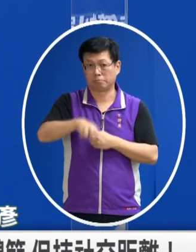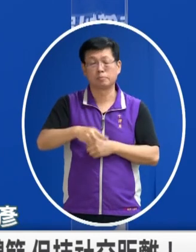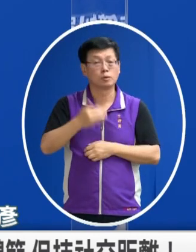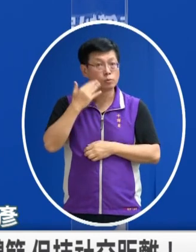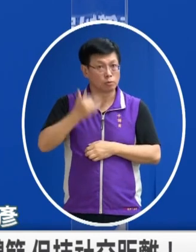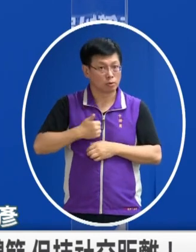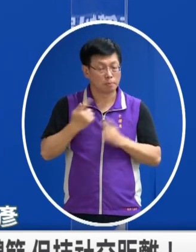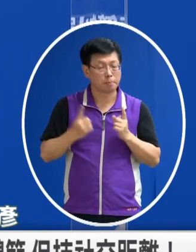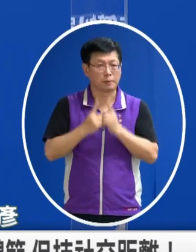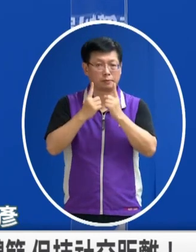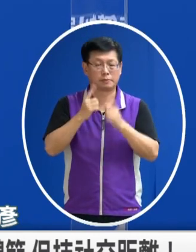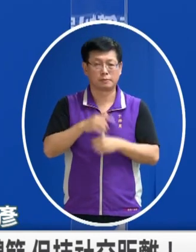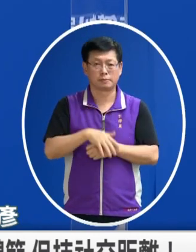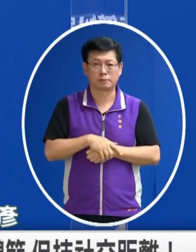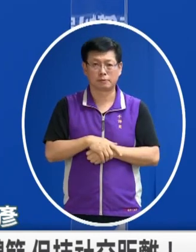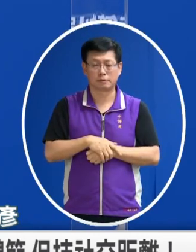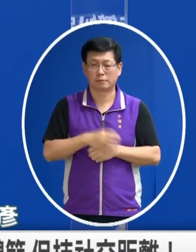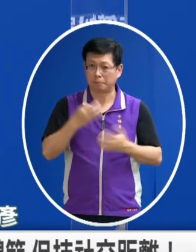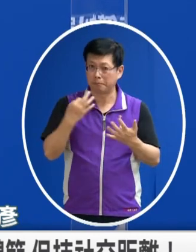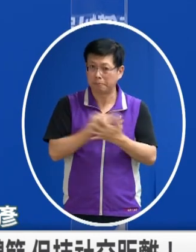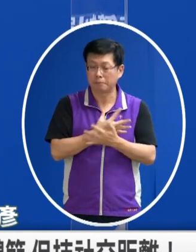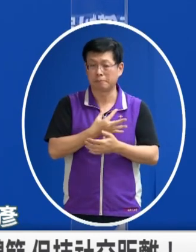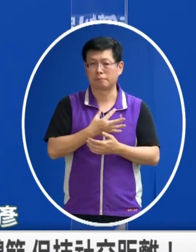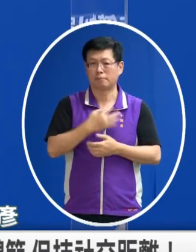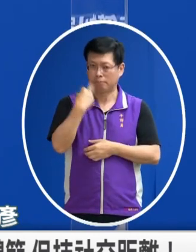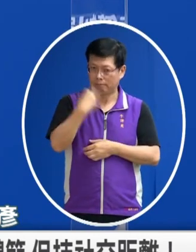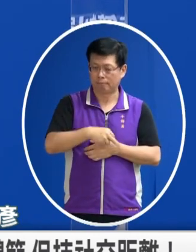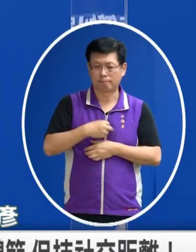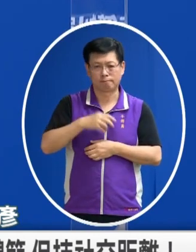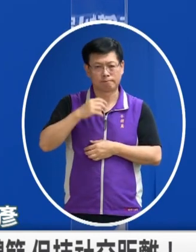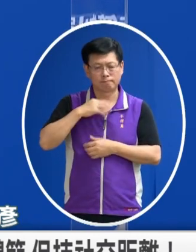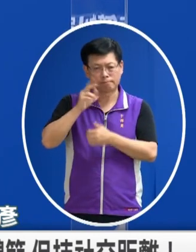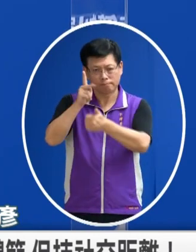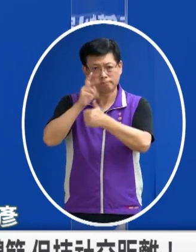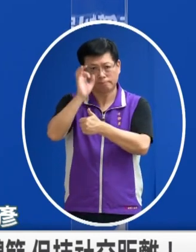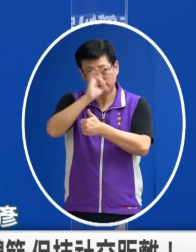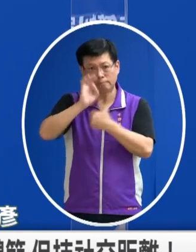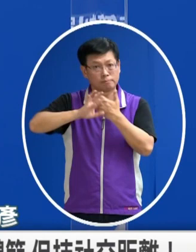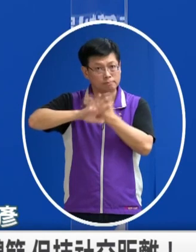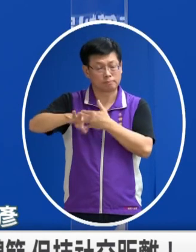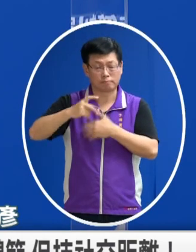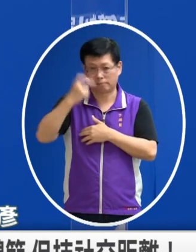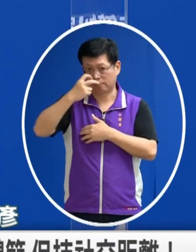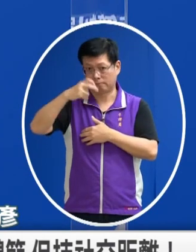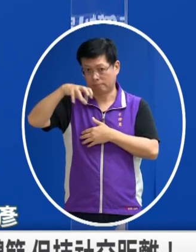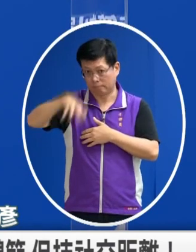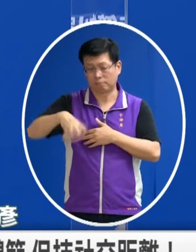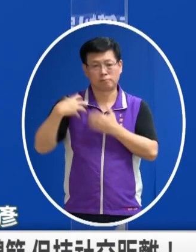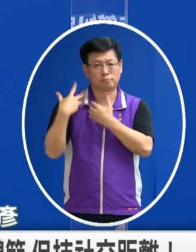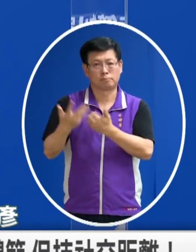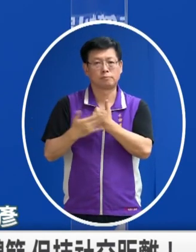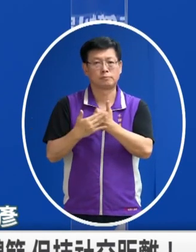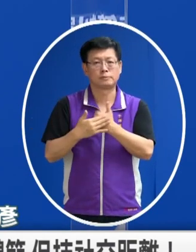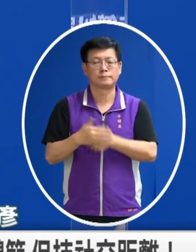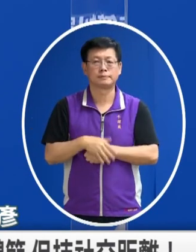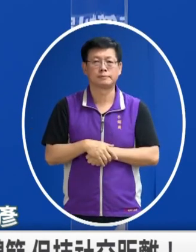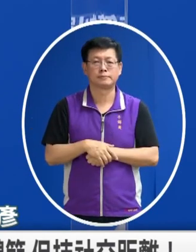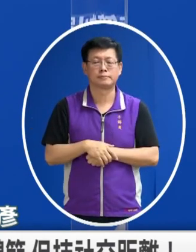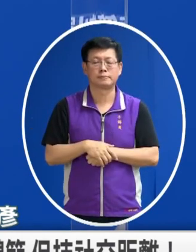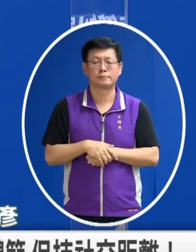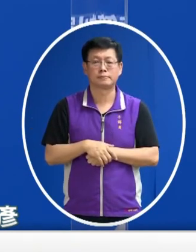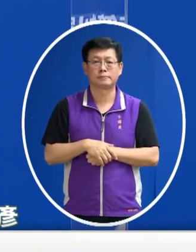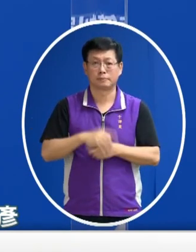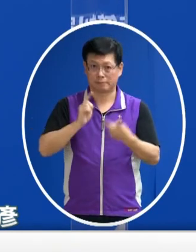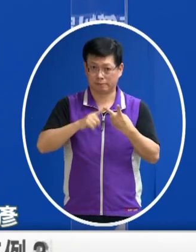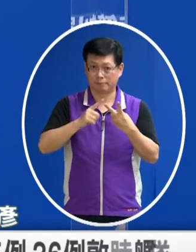的是有不够的部分，我们再来调动这个集中检疫场所来做协助哈。那另